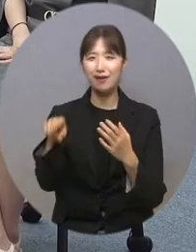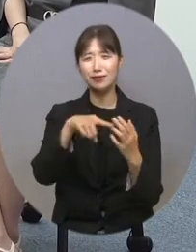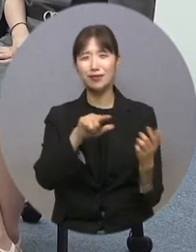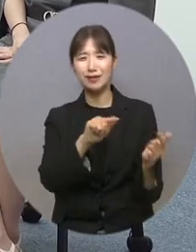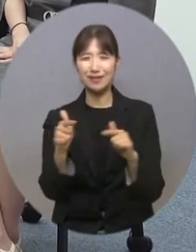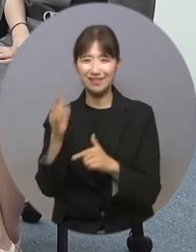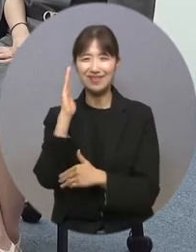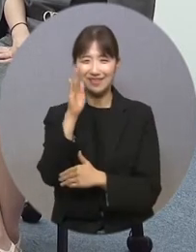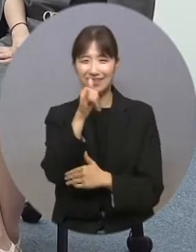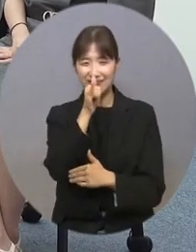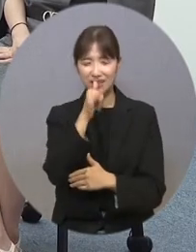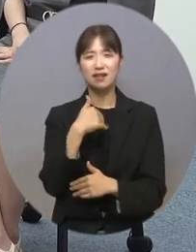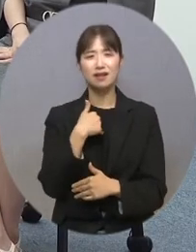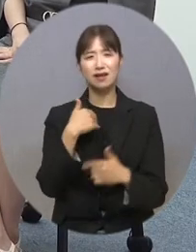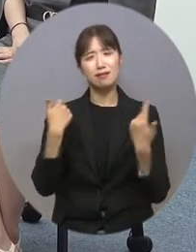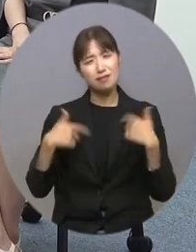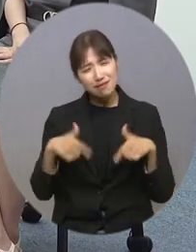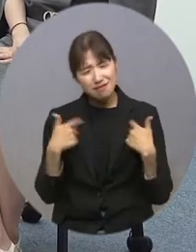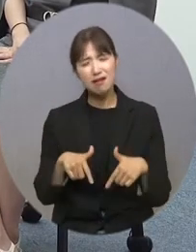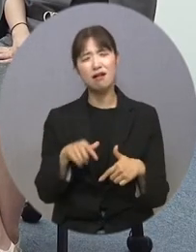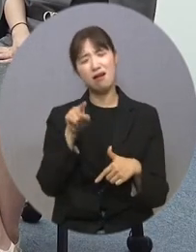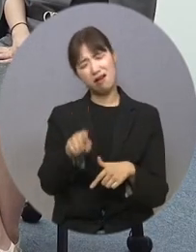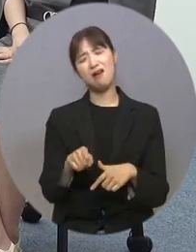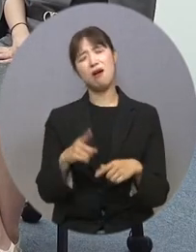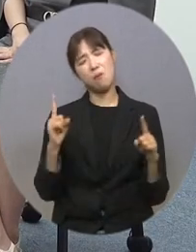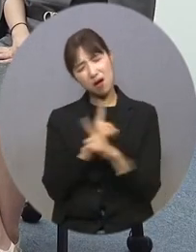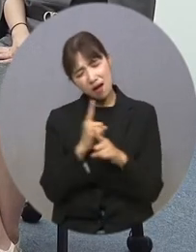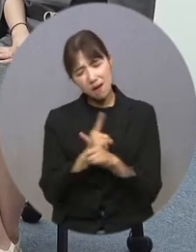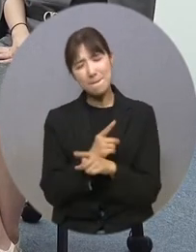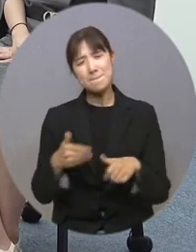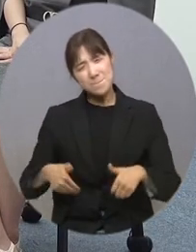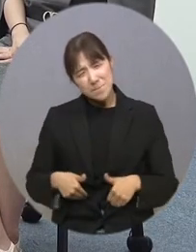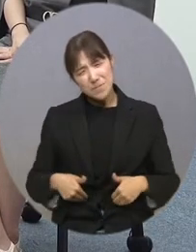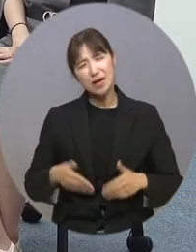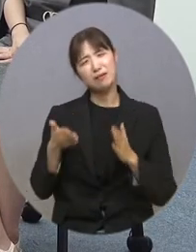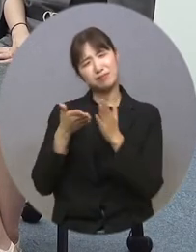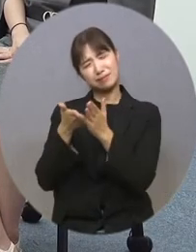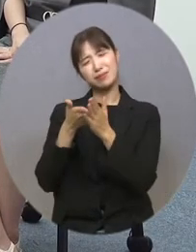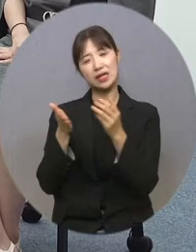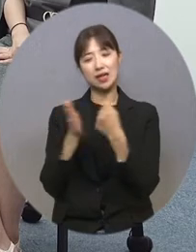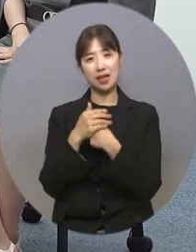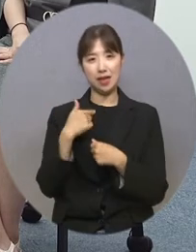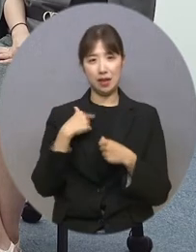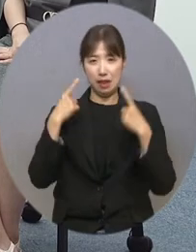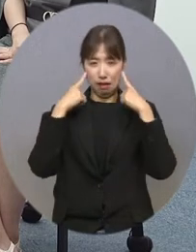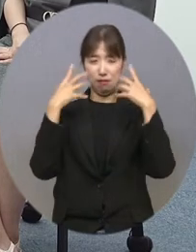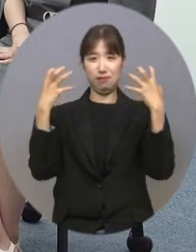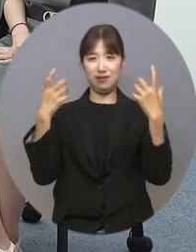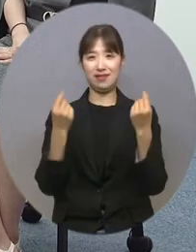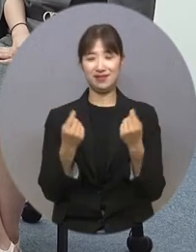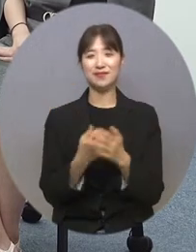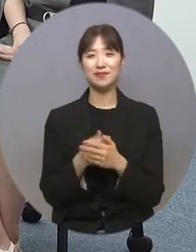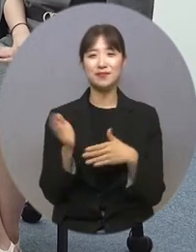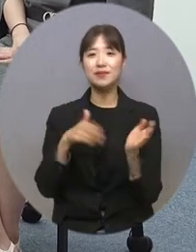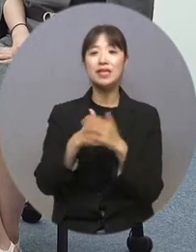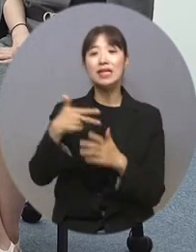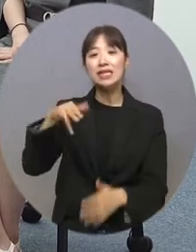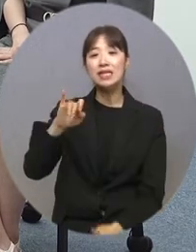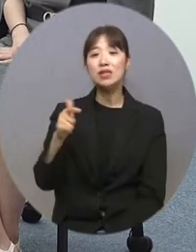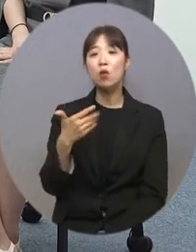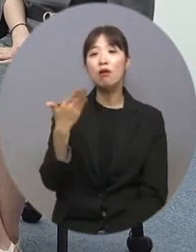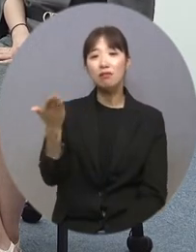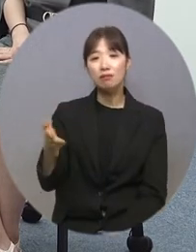나오는데 저희가 늘 다루고 늘 저희가 개선을 요구하는 부분이다 보니 그런것 같구요 우리집 원님은 식당에서도